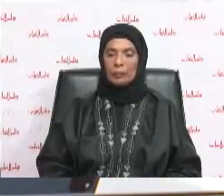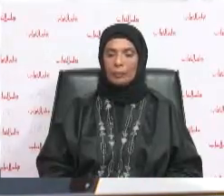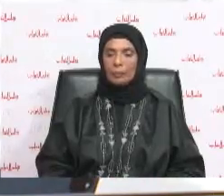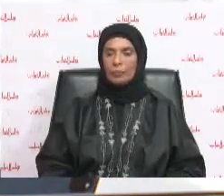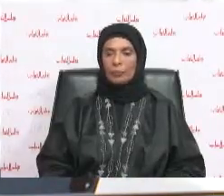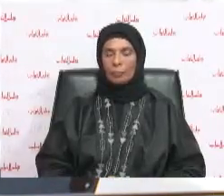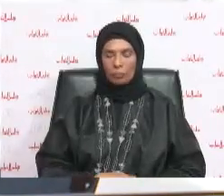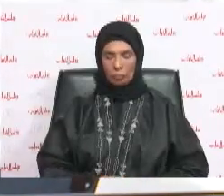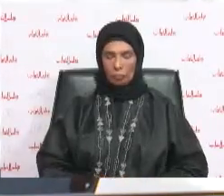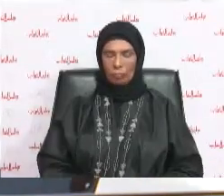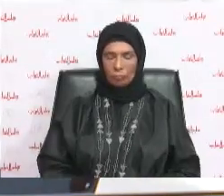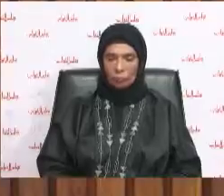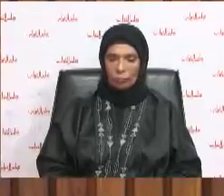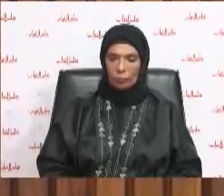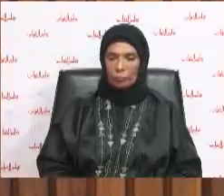هناك